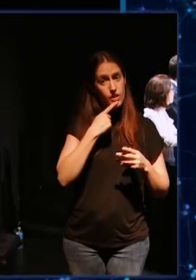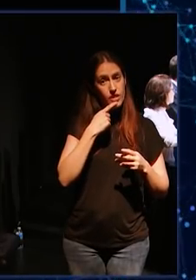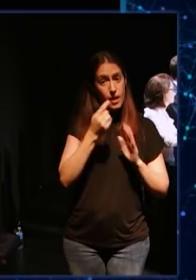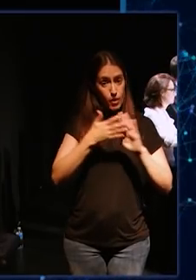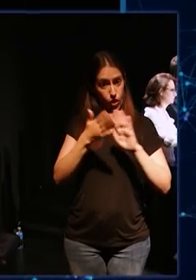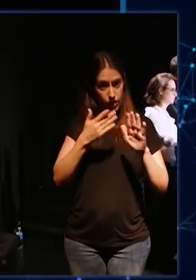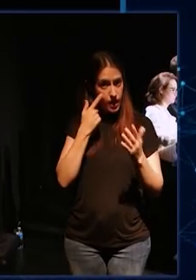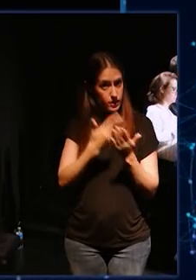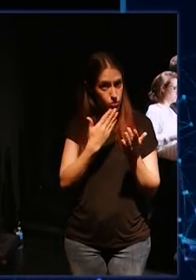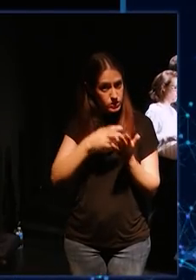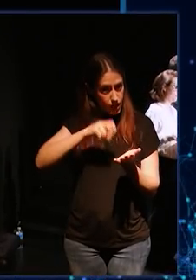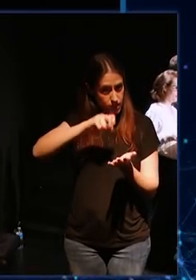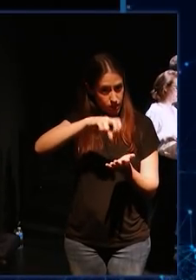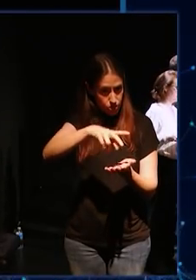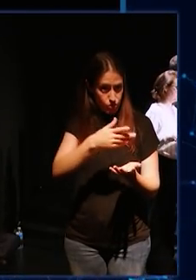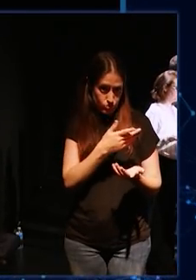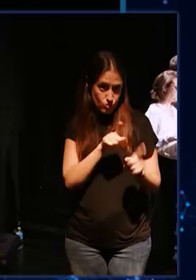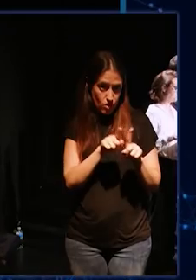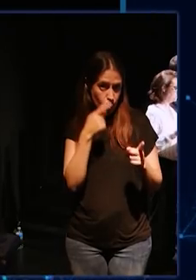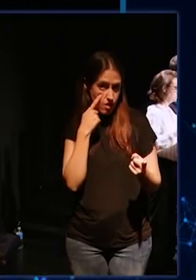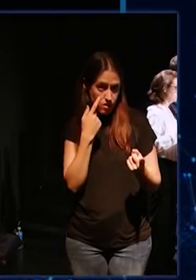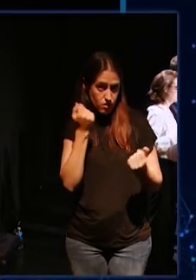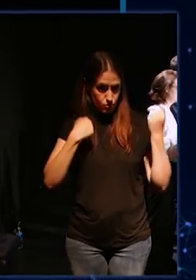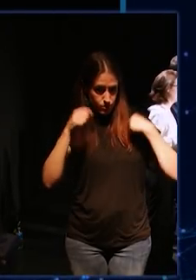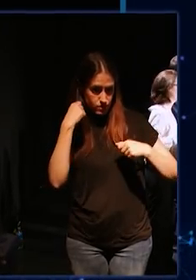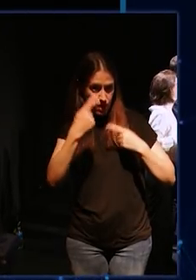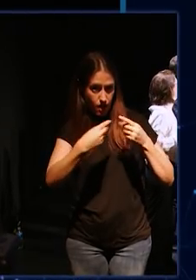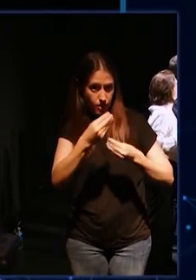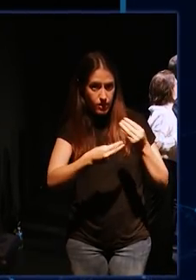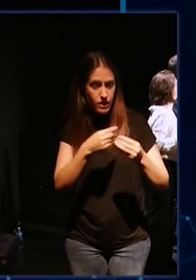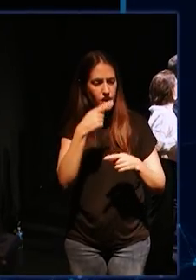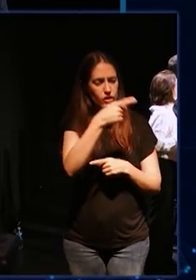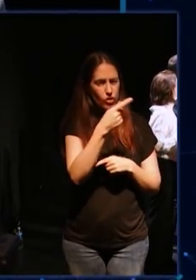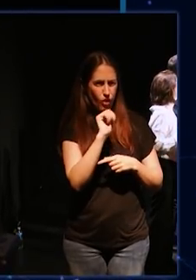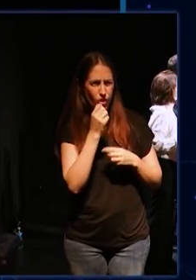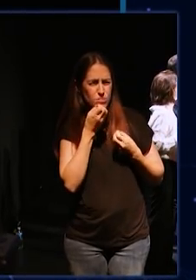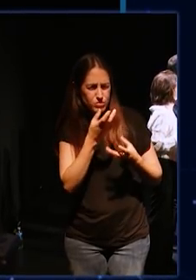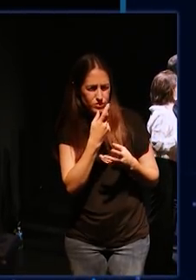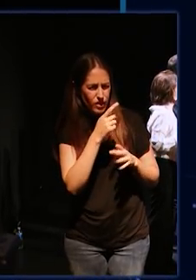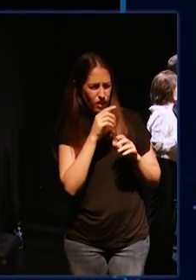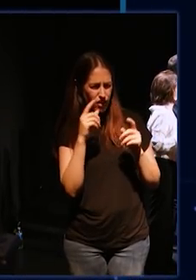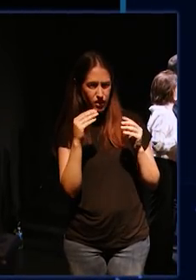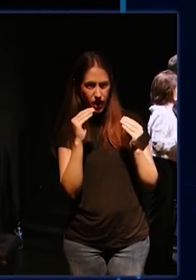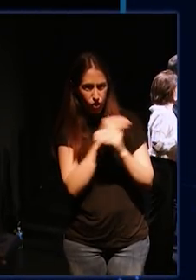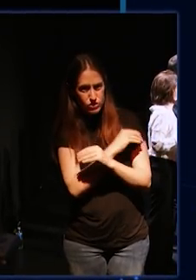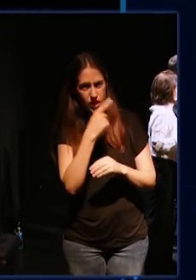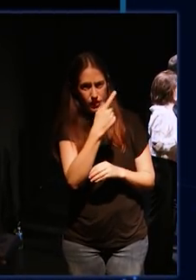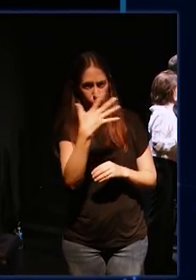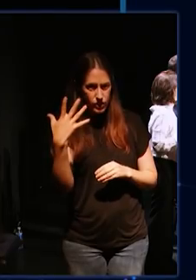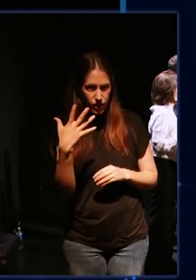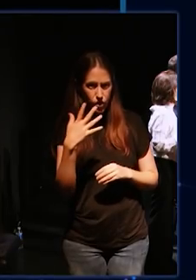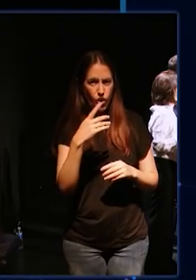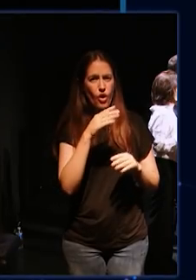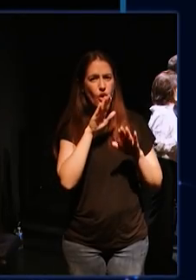Que podeu manifestar-vos en contra del 155, a favor del respecte als